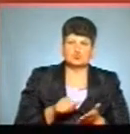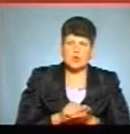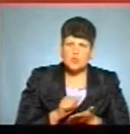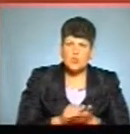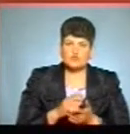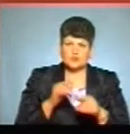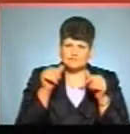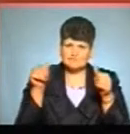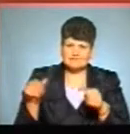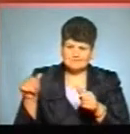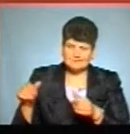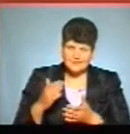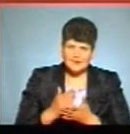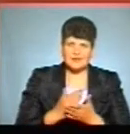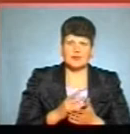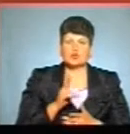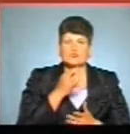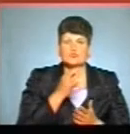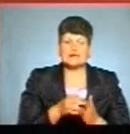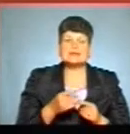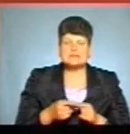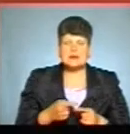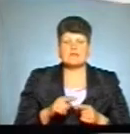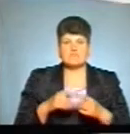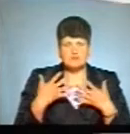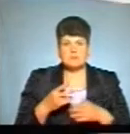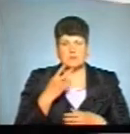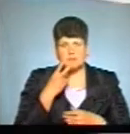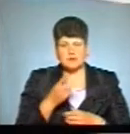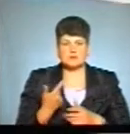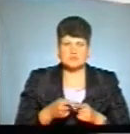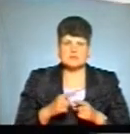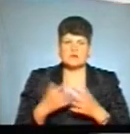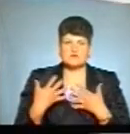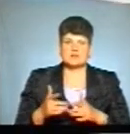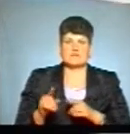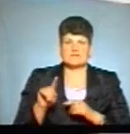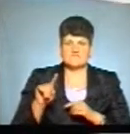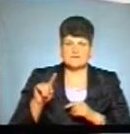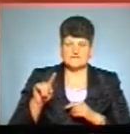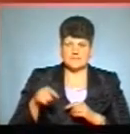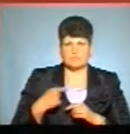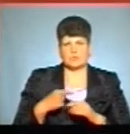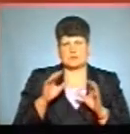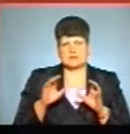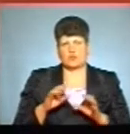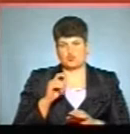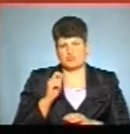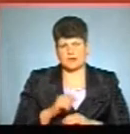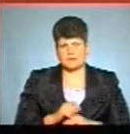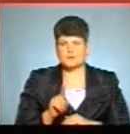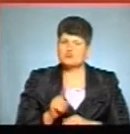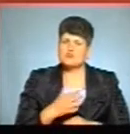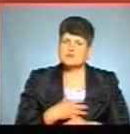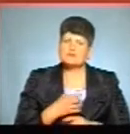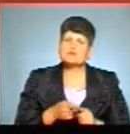відповідно відповідальний за друк. Ну, тобто це вже ми бачимо, що це вже підганяють під вимоги закону України про вибори народних депутатів. Чому важлива саме